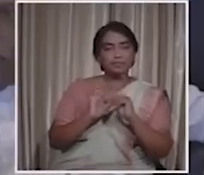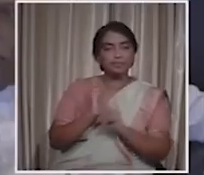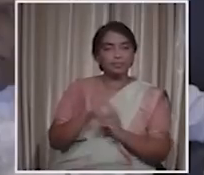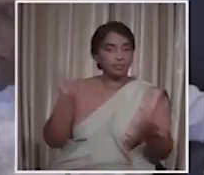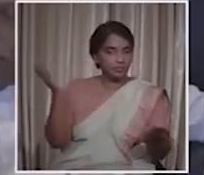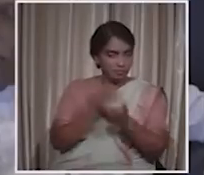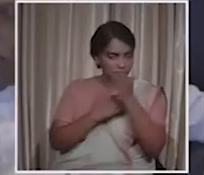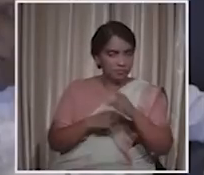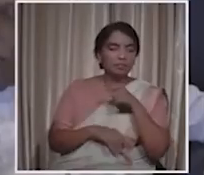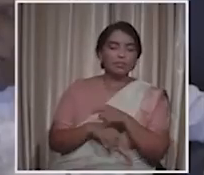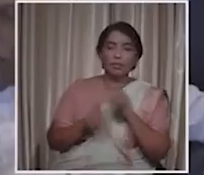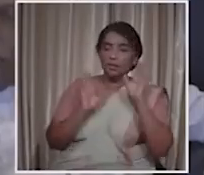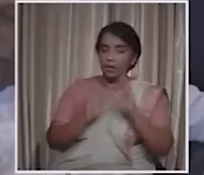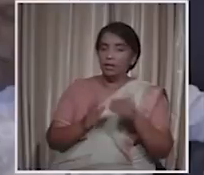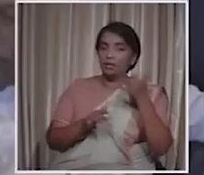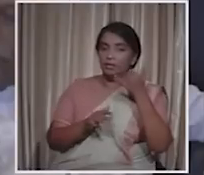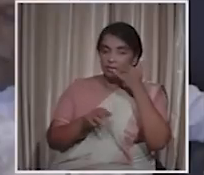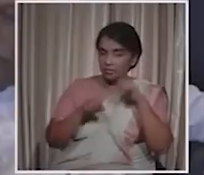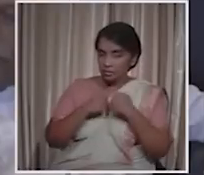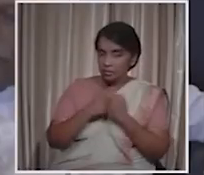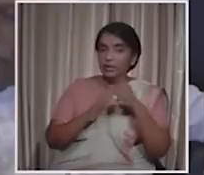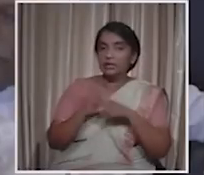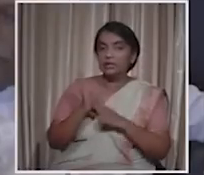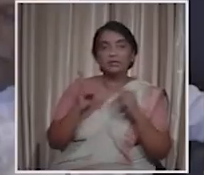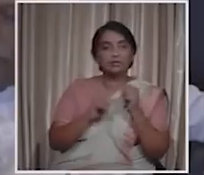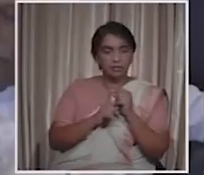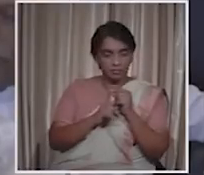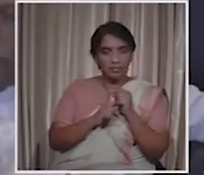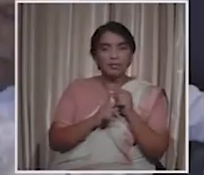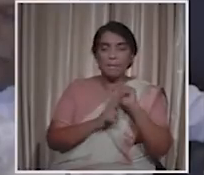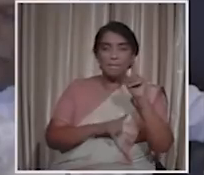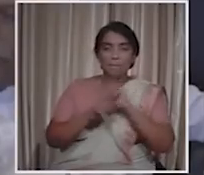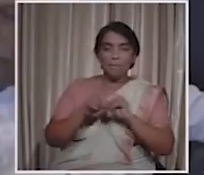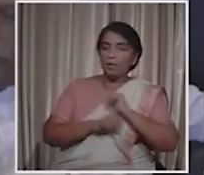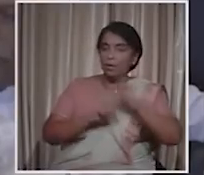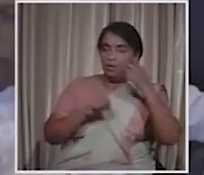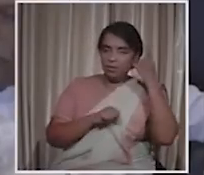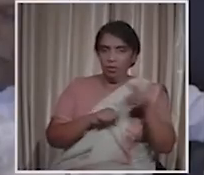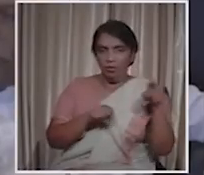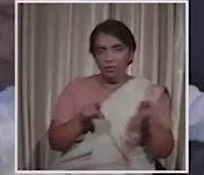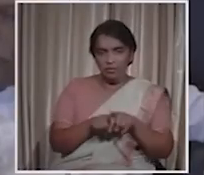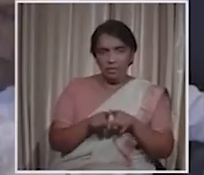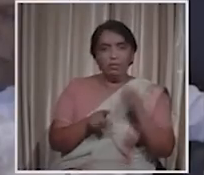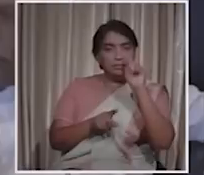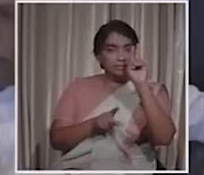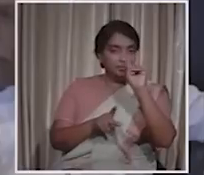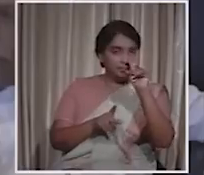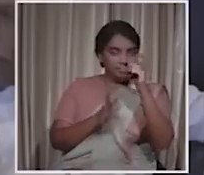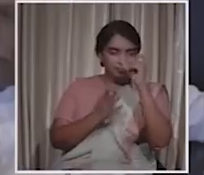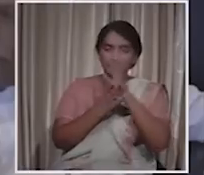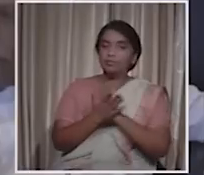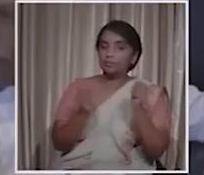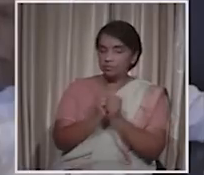ඉදිරිපත් කිරීමයි. නමුත් සමගි සහ ජාතික බලවේග පාර්ලිමේන්තු වර්ජනය කරන නිසා විශේෂ සංශෝධන